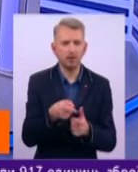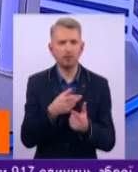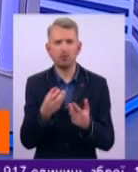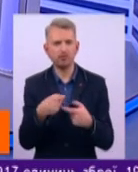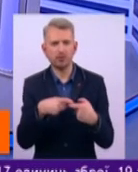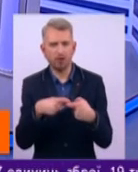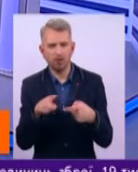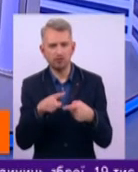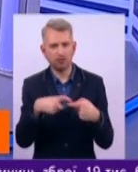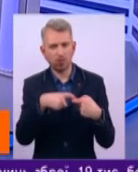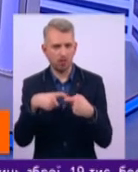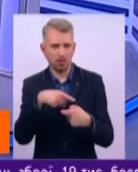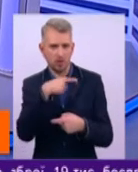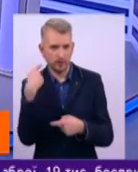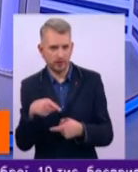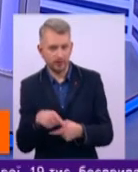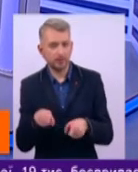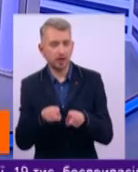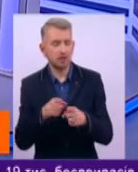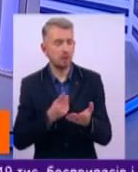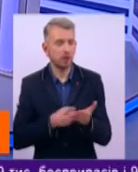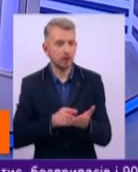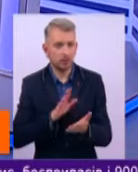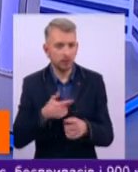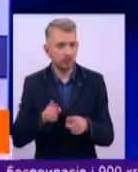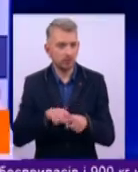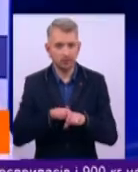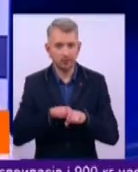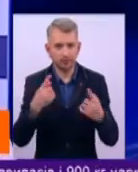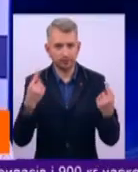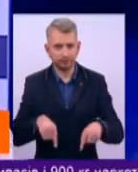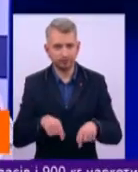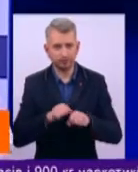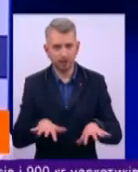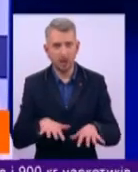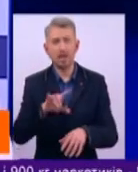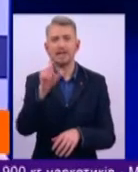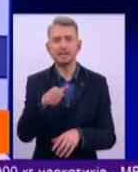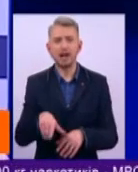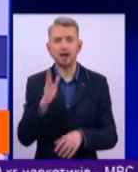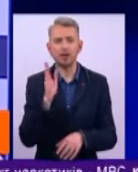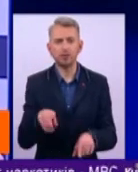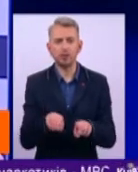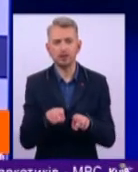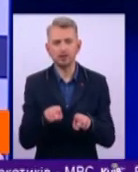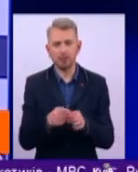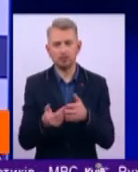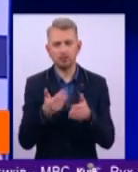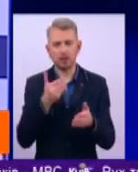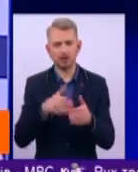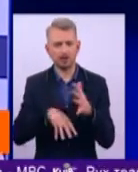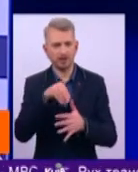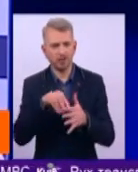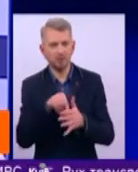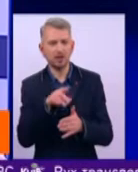мотузочки, ниточки вести до Кремля. Так само не доведено, і це розсипалося. Італія, яка буде так само зараз напередодні перегонів,